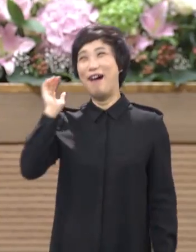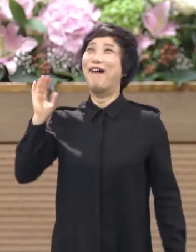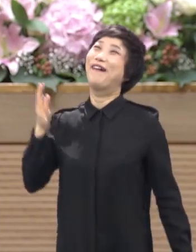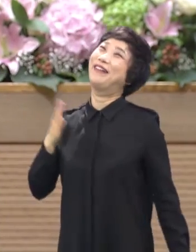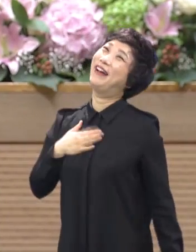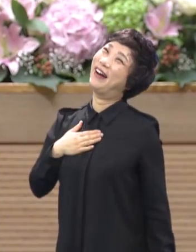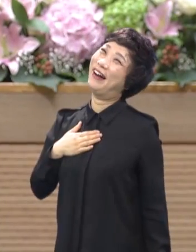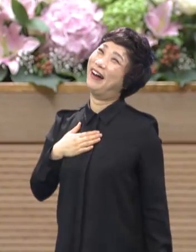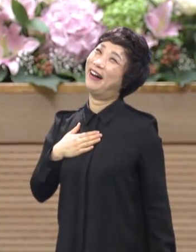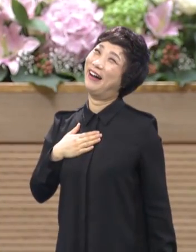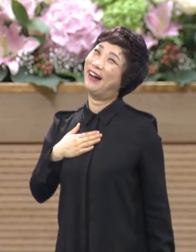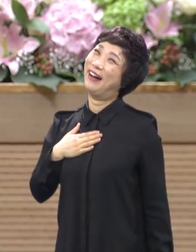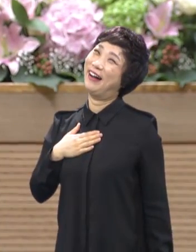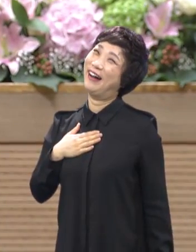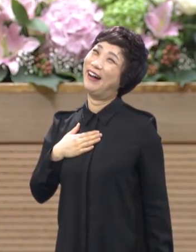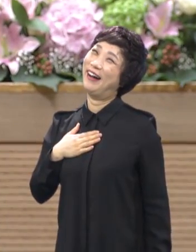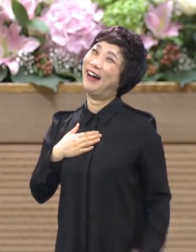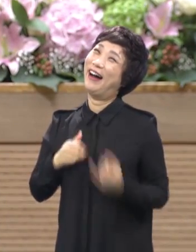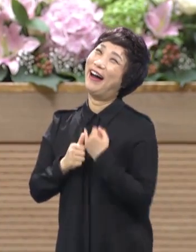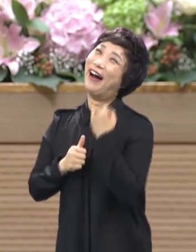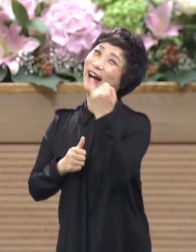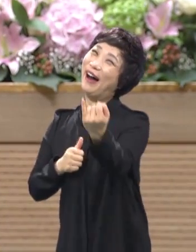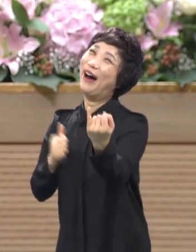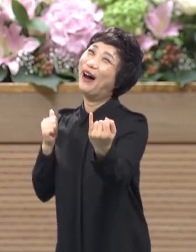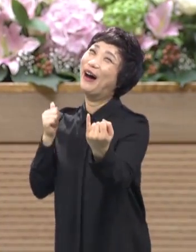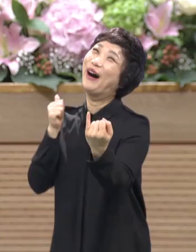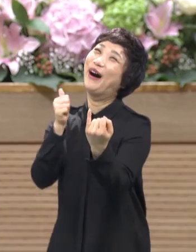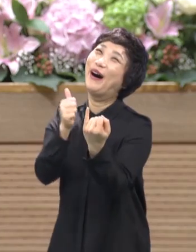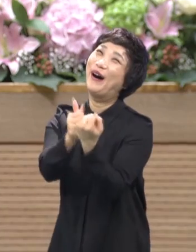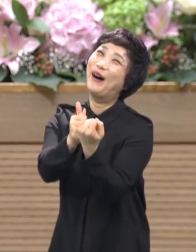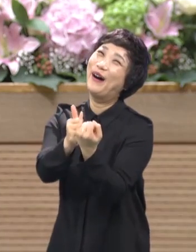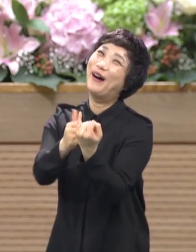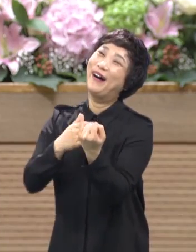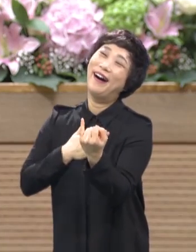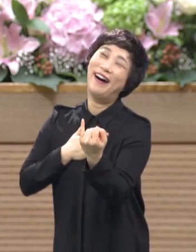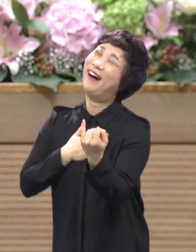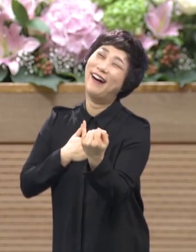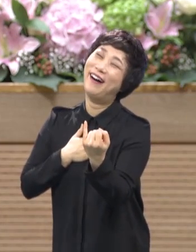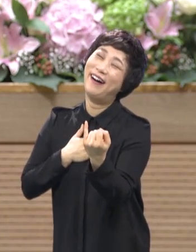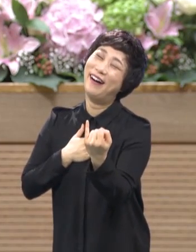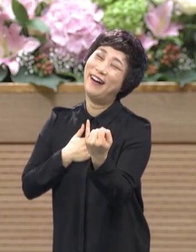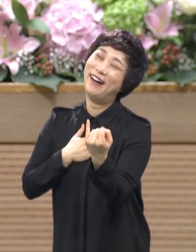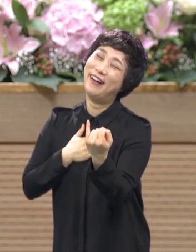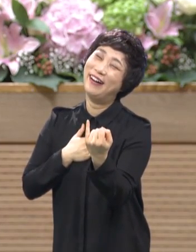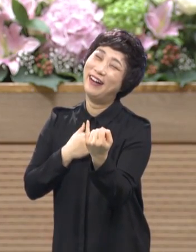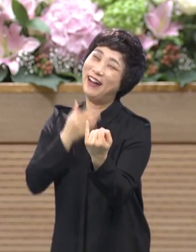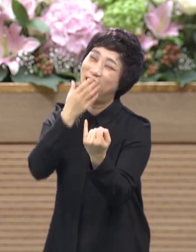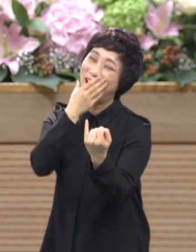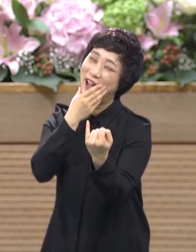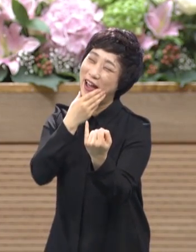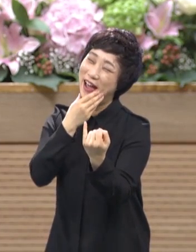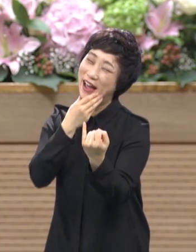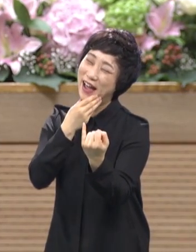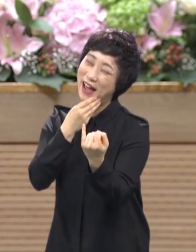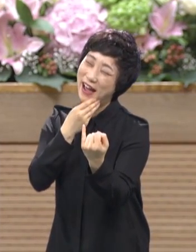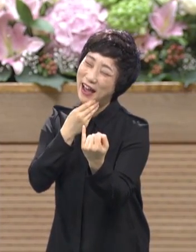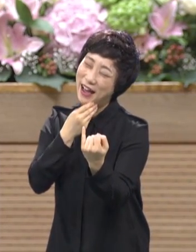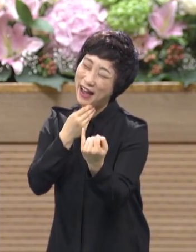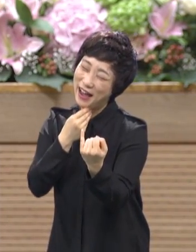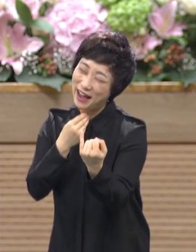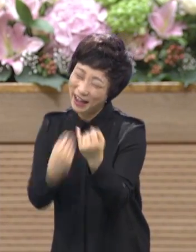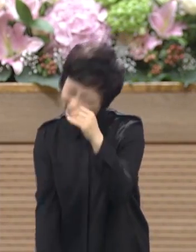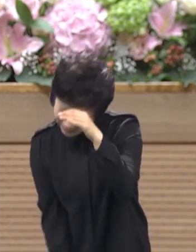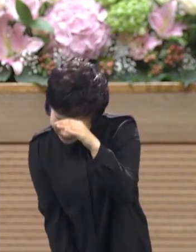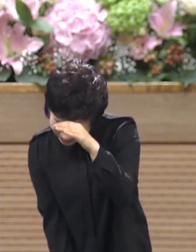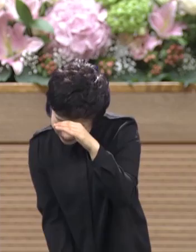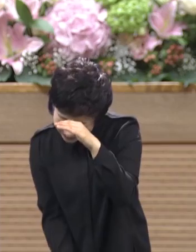어쩌다가 내가 이런 아내를 만났는지 행복이 복, 행복,